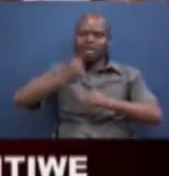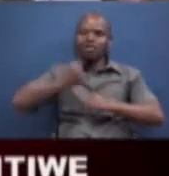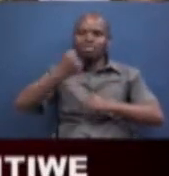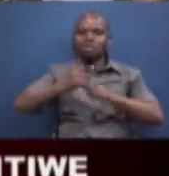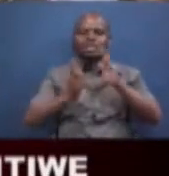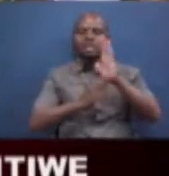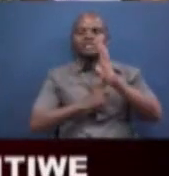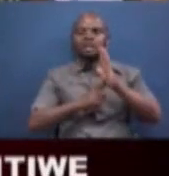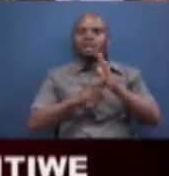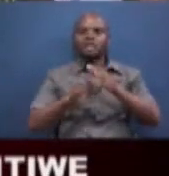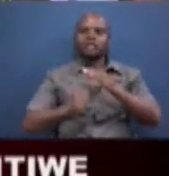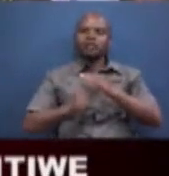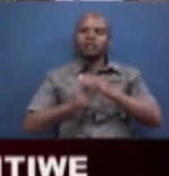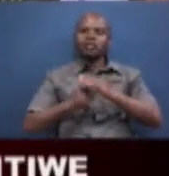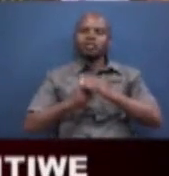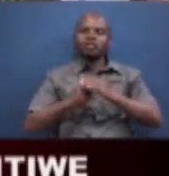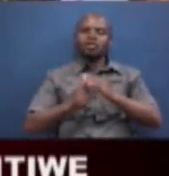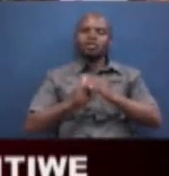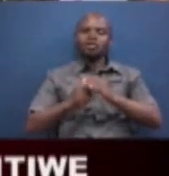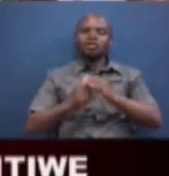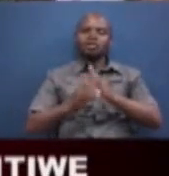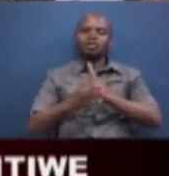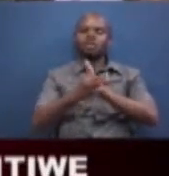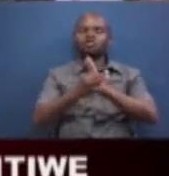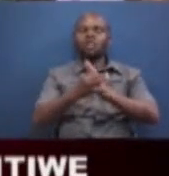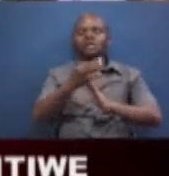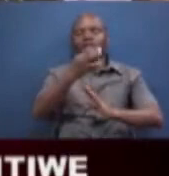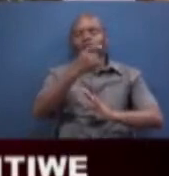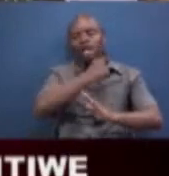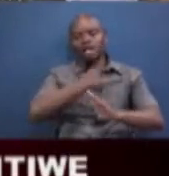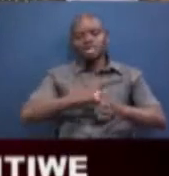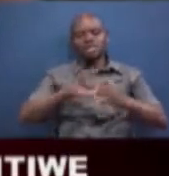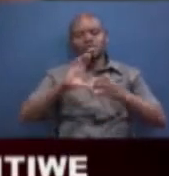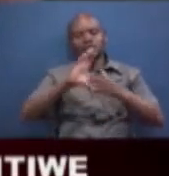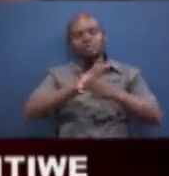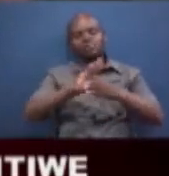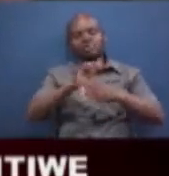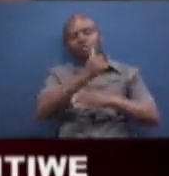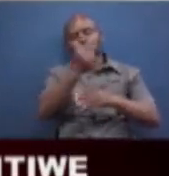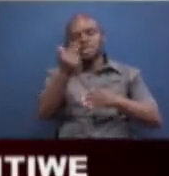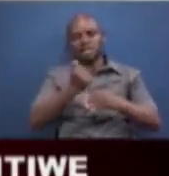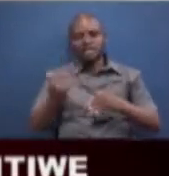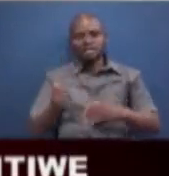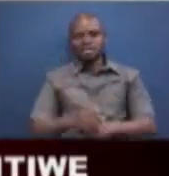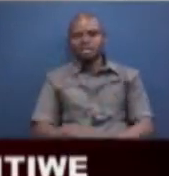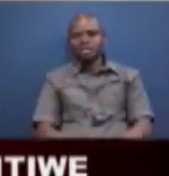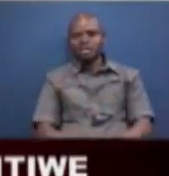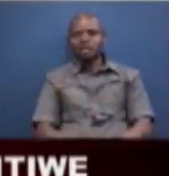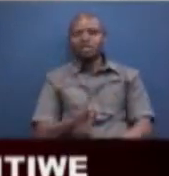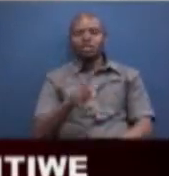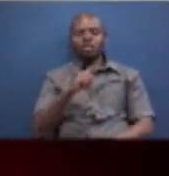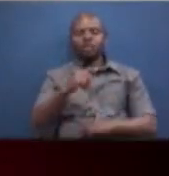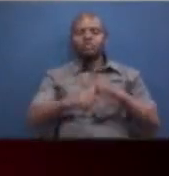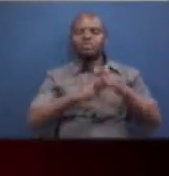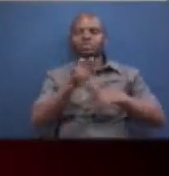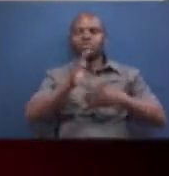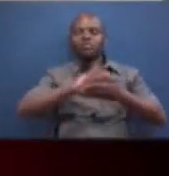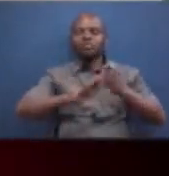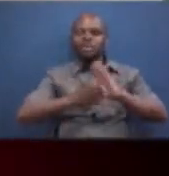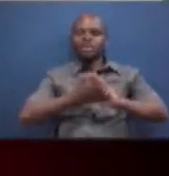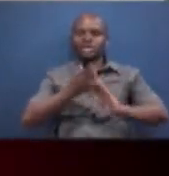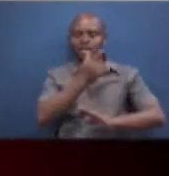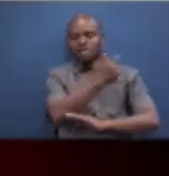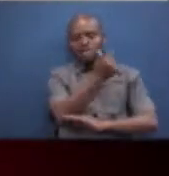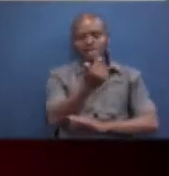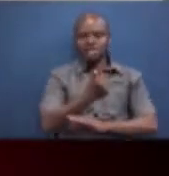awamu ya sita inayoongozwa na Mheshimiwa Rais Dr. Samia Suluhu Hassan. Huu ni mwendelezo tu wa makubaliano baina